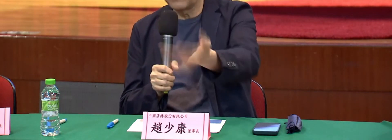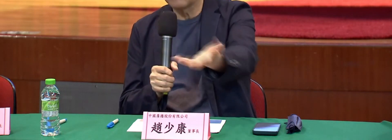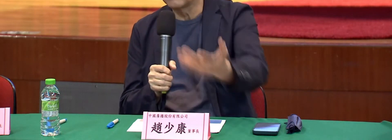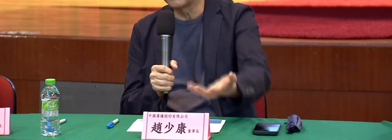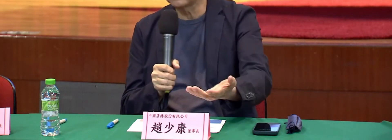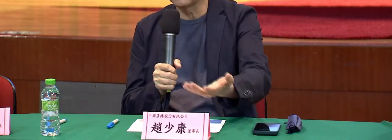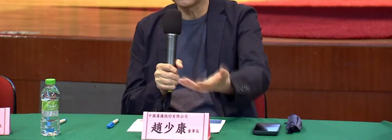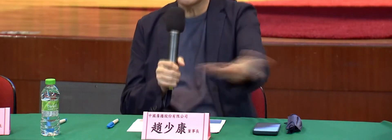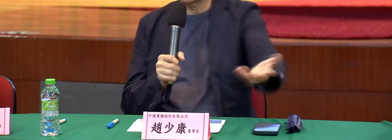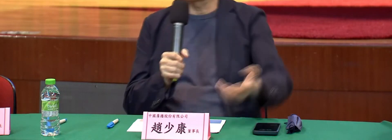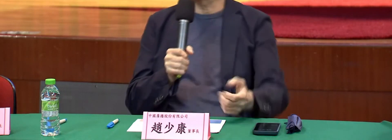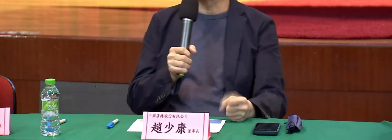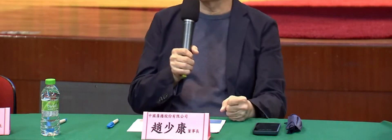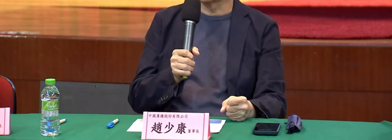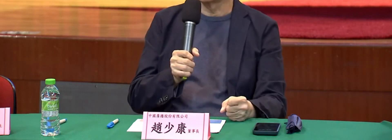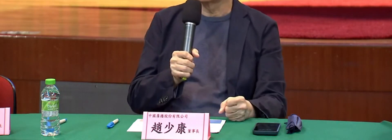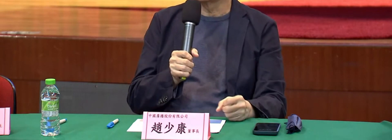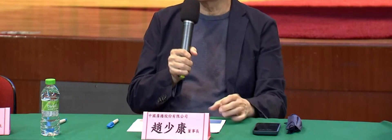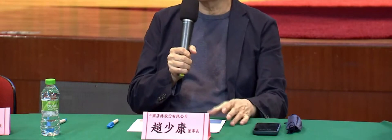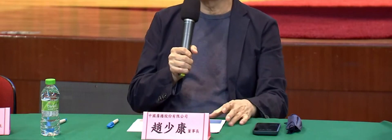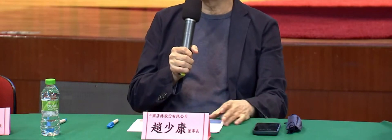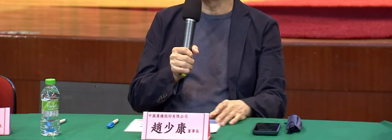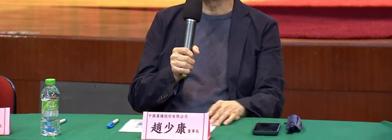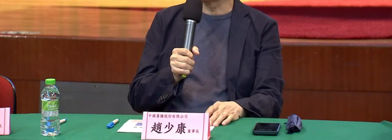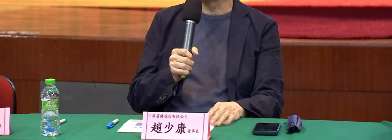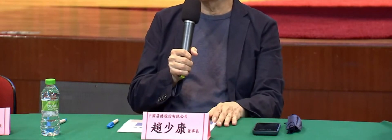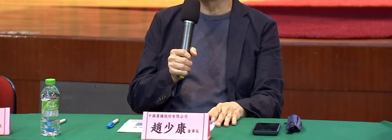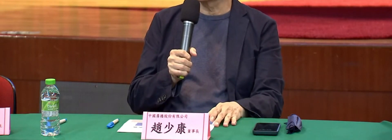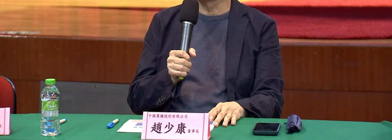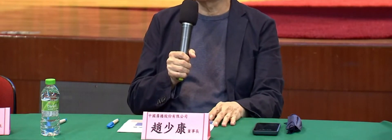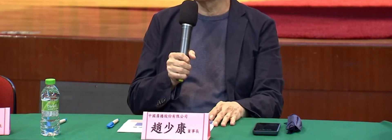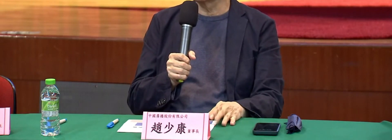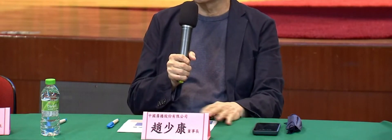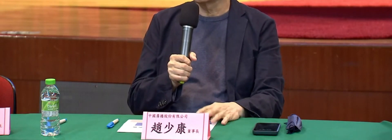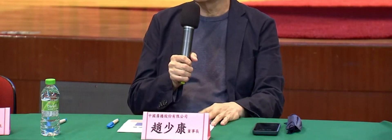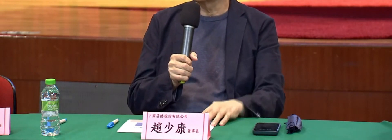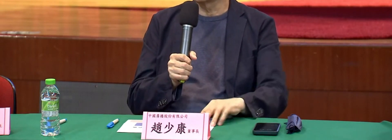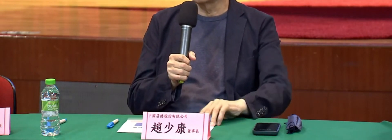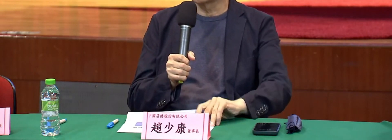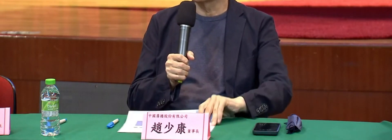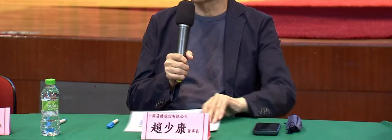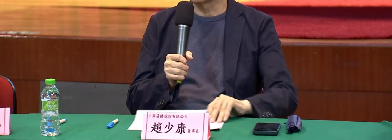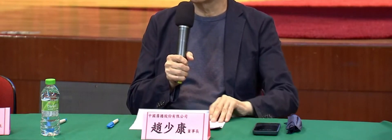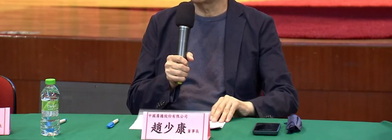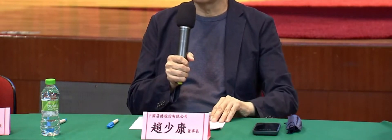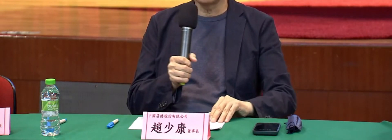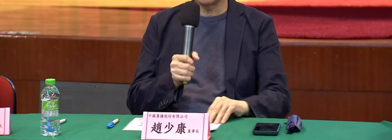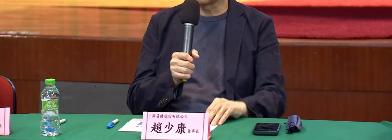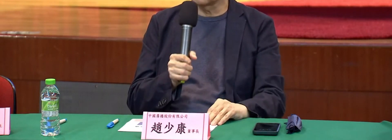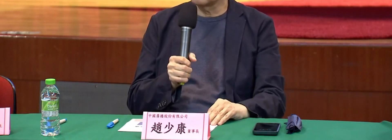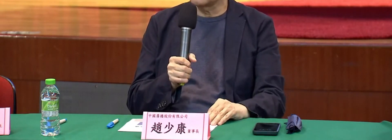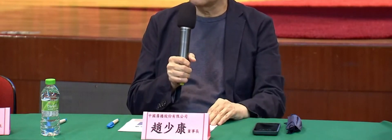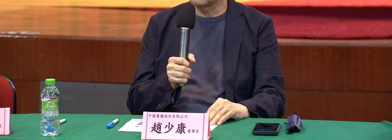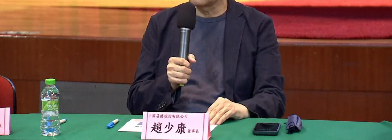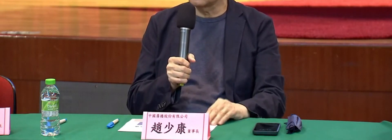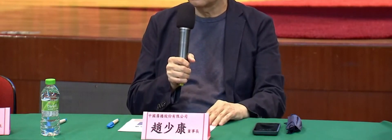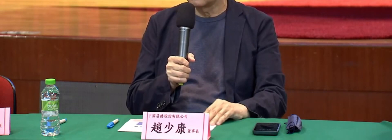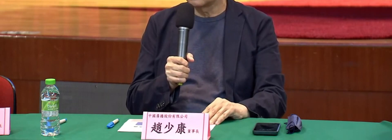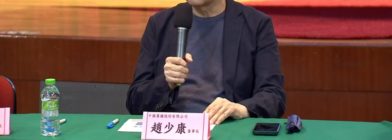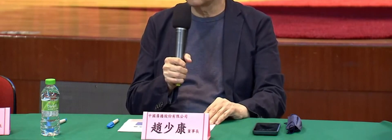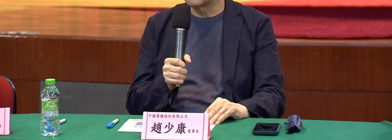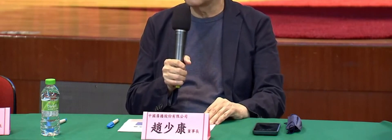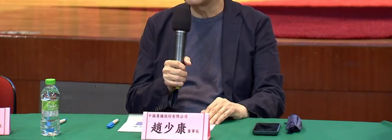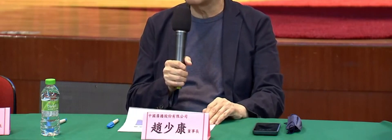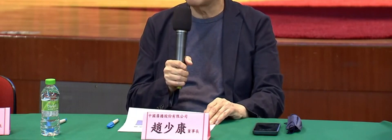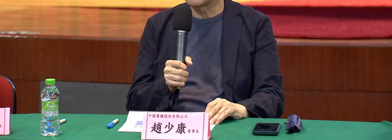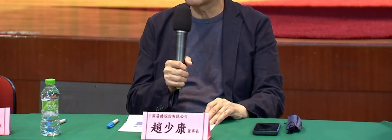那你封也封不住嘛？所以大家都知道了嘛。现在哪有你封什么？怎么可能封住呢？尤其国宝这种事，你封故宫里面一定